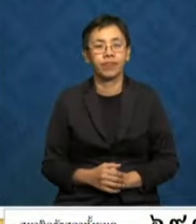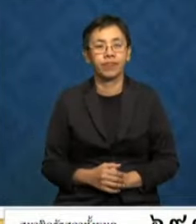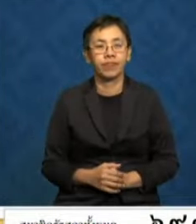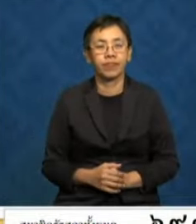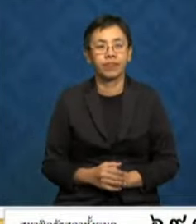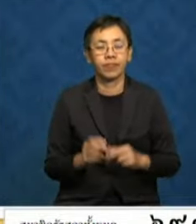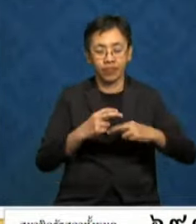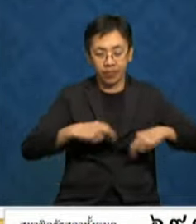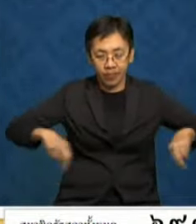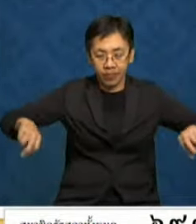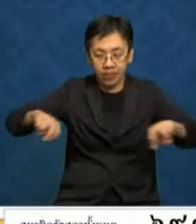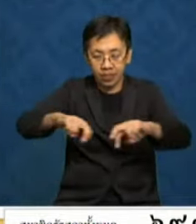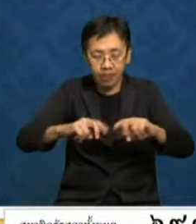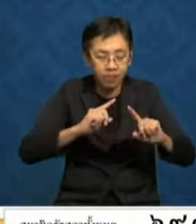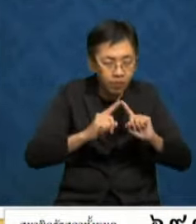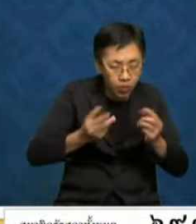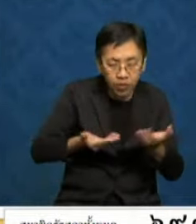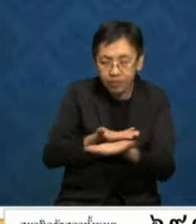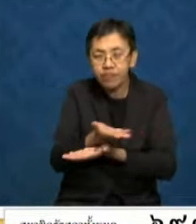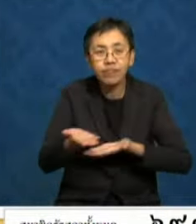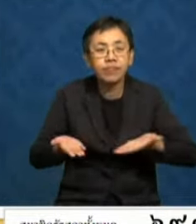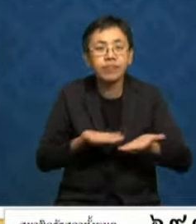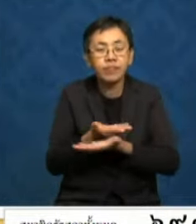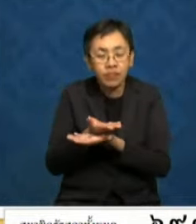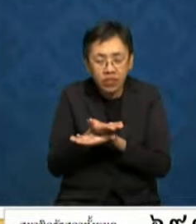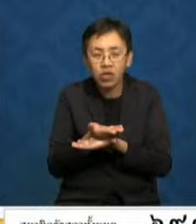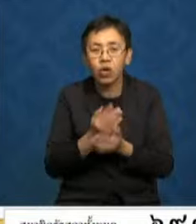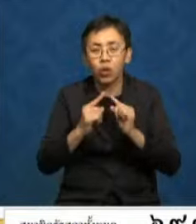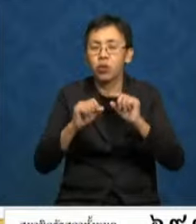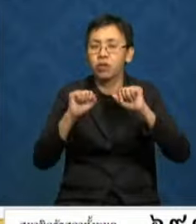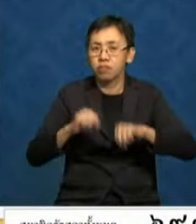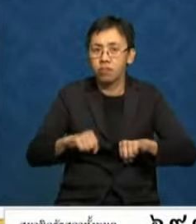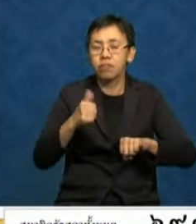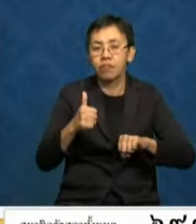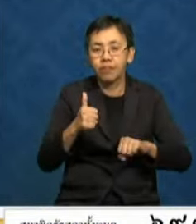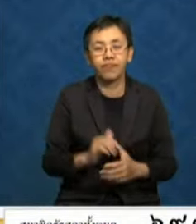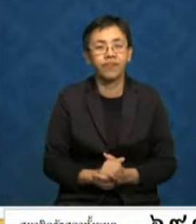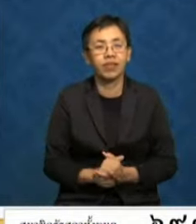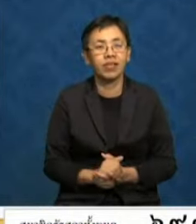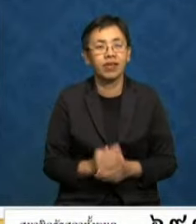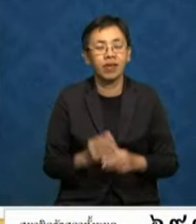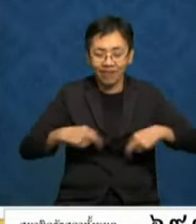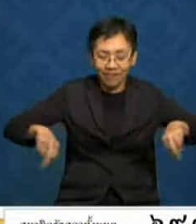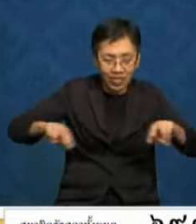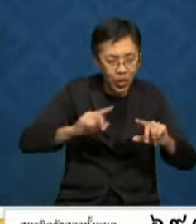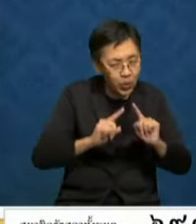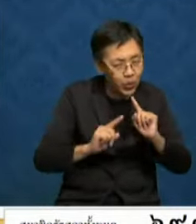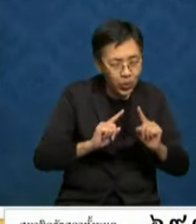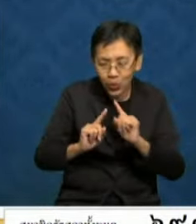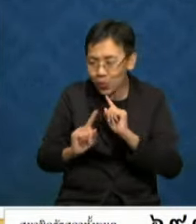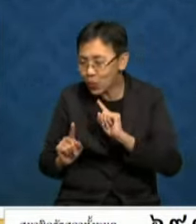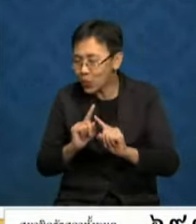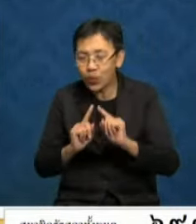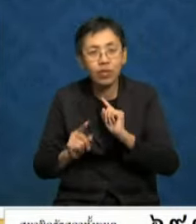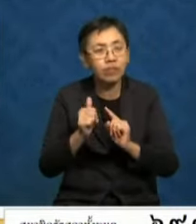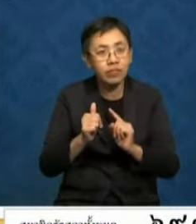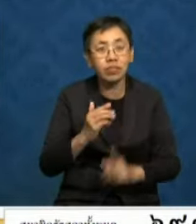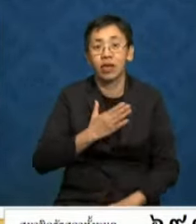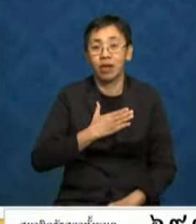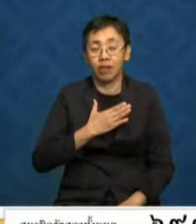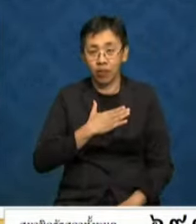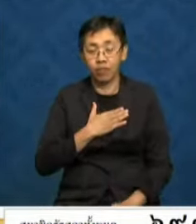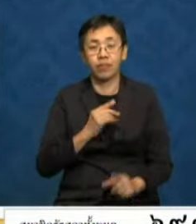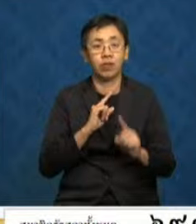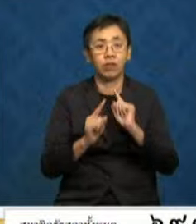วก็มีการพูดคุยกันครับให้ความเห็นชอบกันอย่างดีมากบรรยากาศเป็นไปด้วยดีนะครับผมเองมีโอกาส